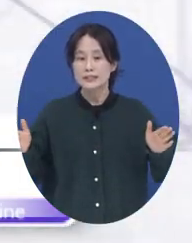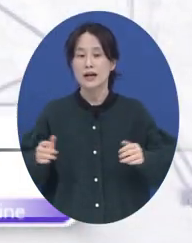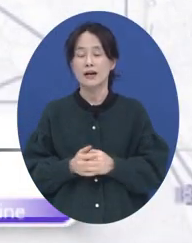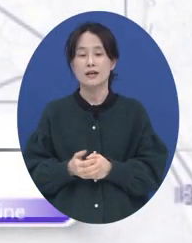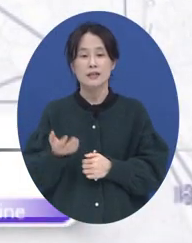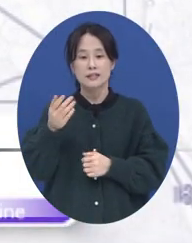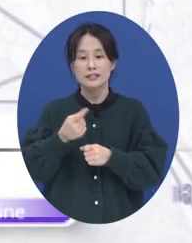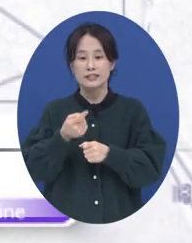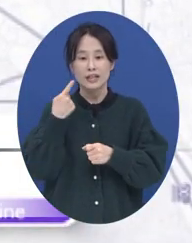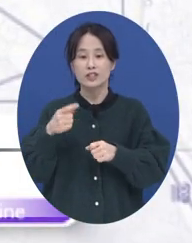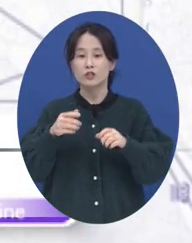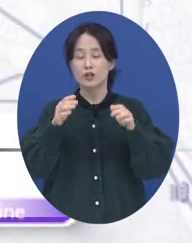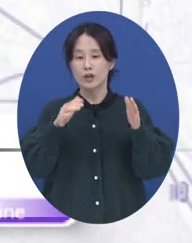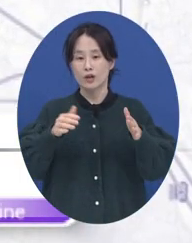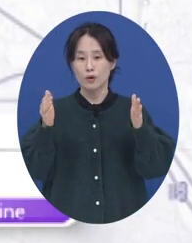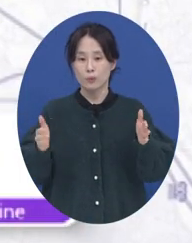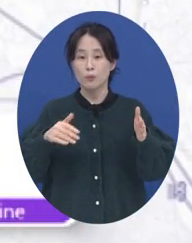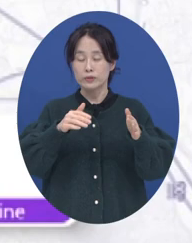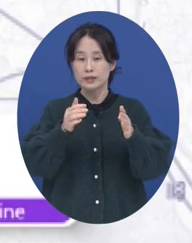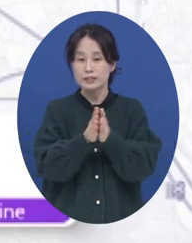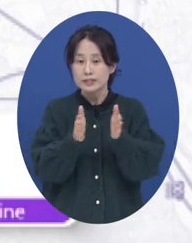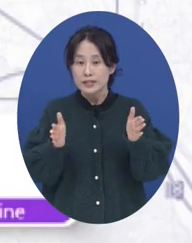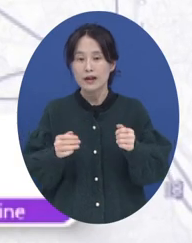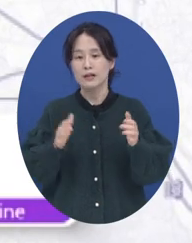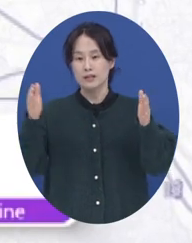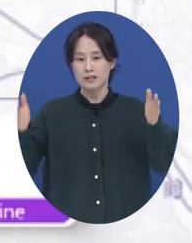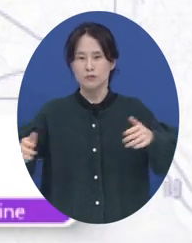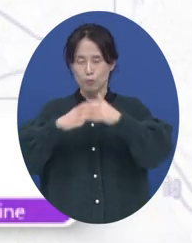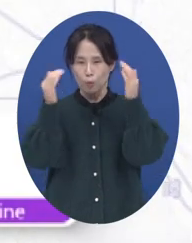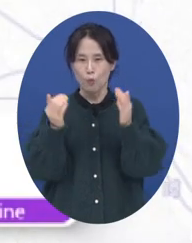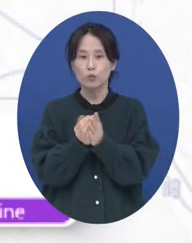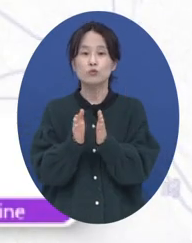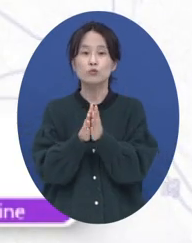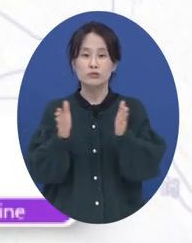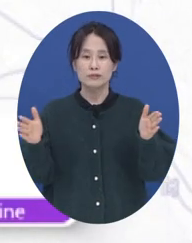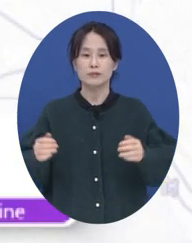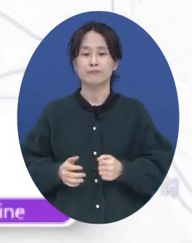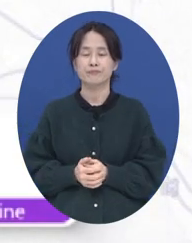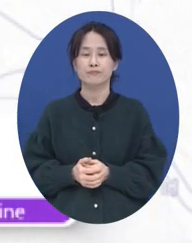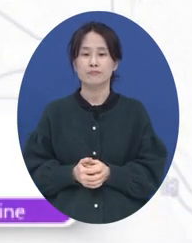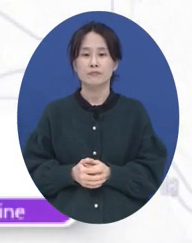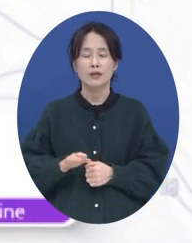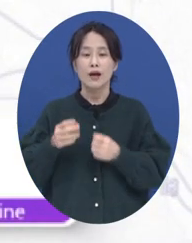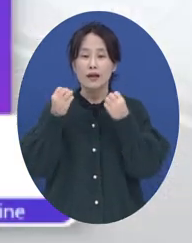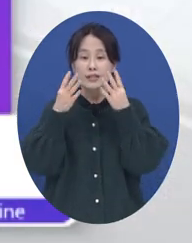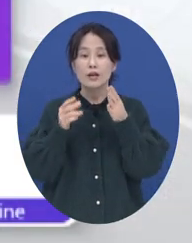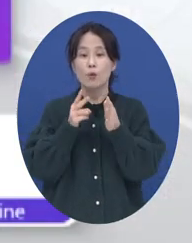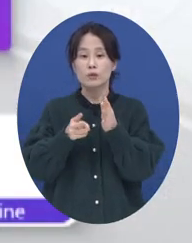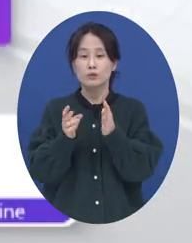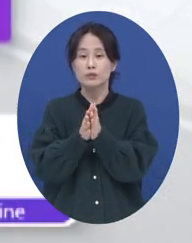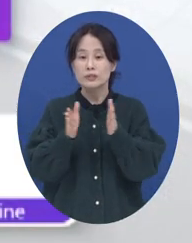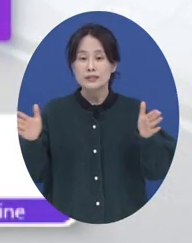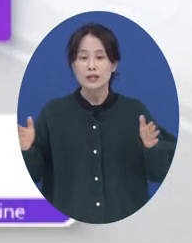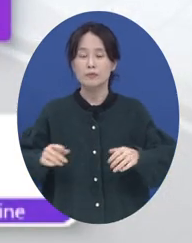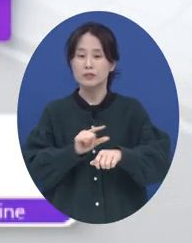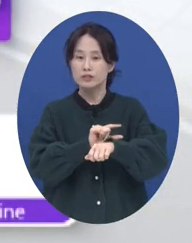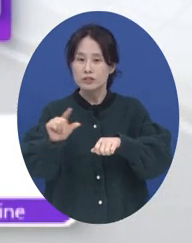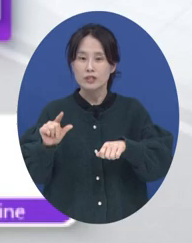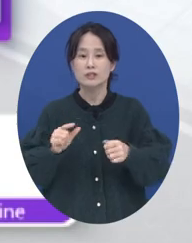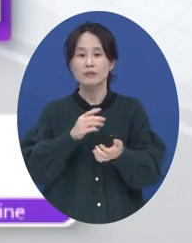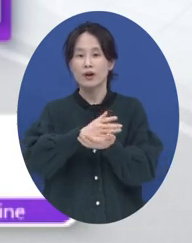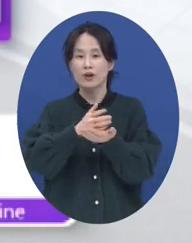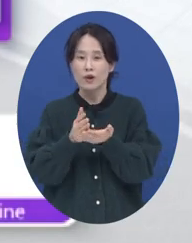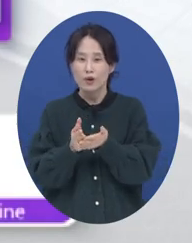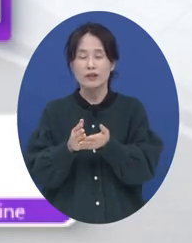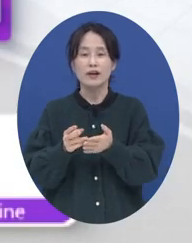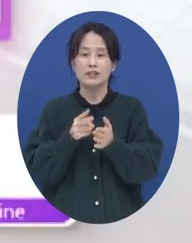지난해 1단계 구간 개통에 이어 전 구간이 마침내 개통됐습니다. 경기도는 새로운 경기철도 시대가 열린 만큼 GTX와